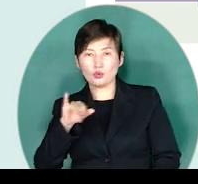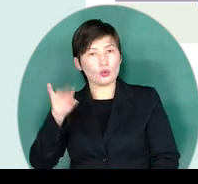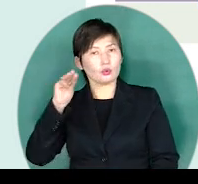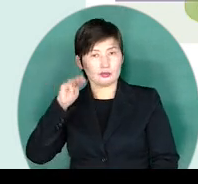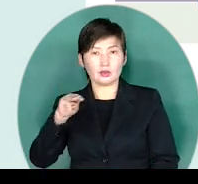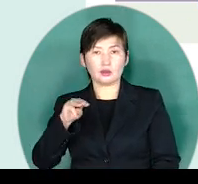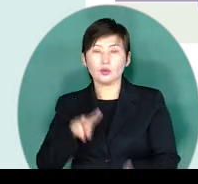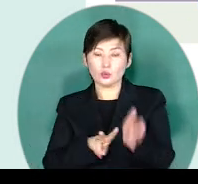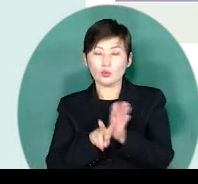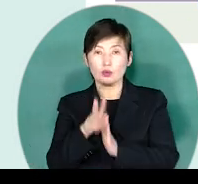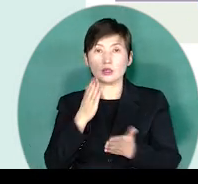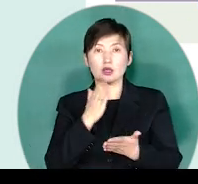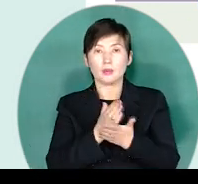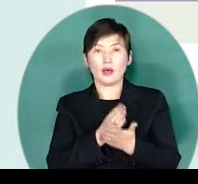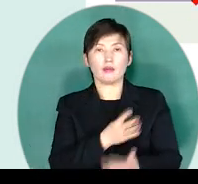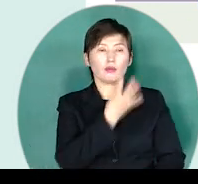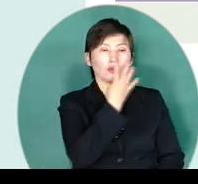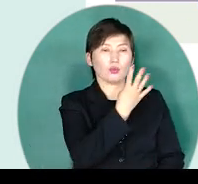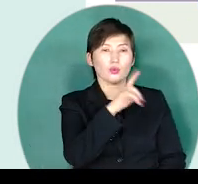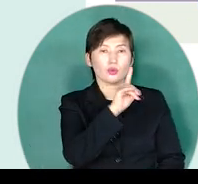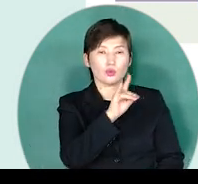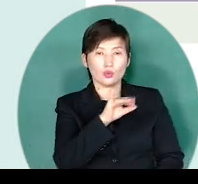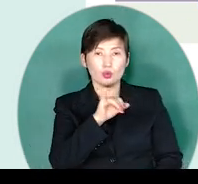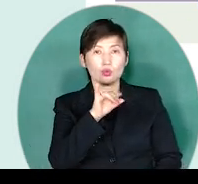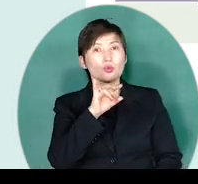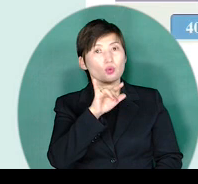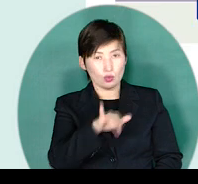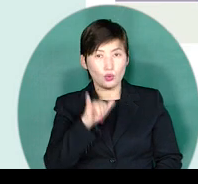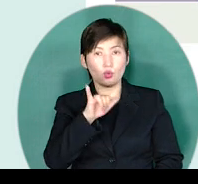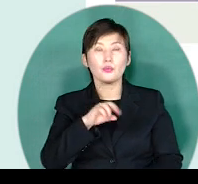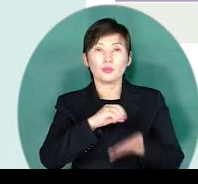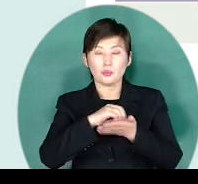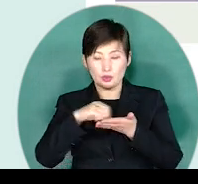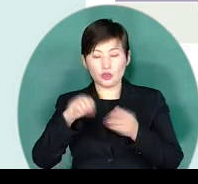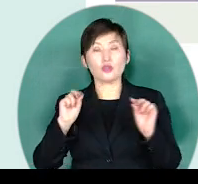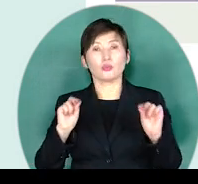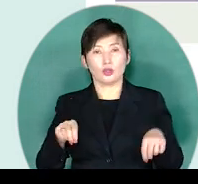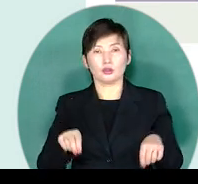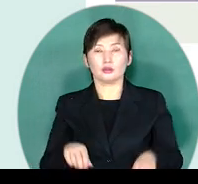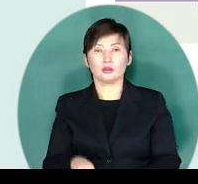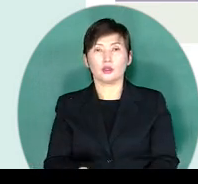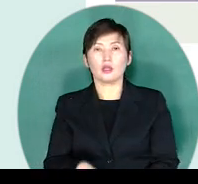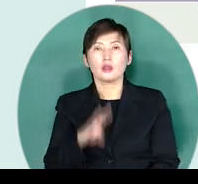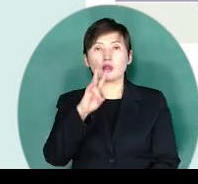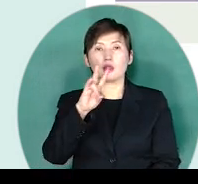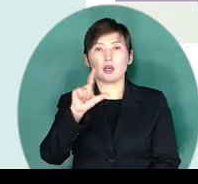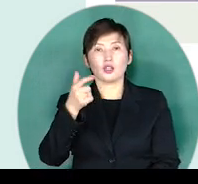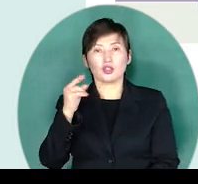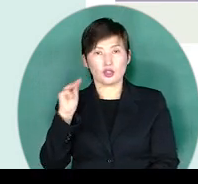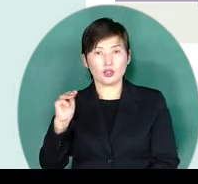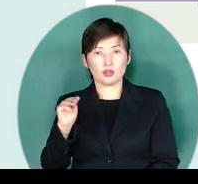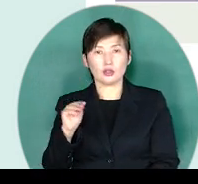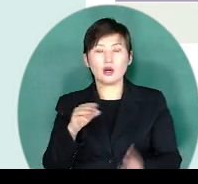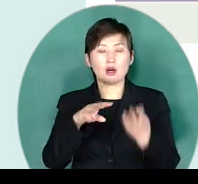400-д гэдэг юу гэж бичих вэ? Таагаар бичих юм бол 400 гэж бичих нэ. За, тэгвэл 1-жийн оронд